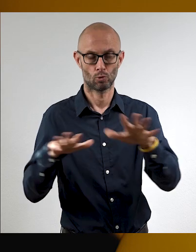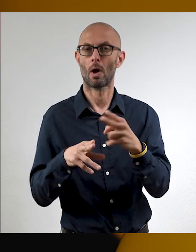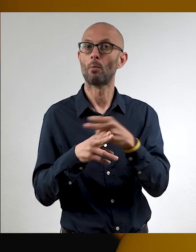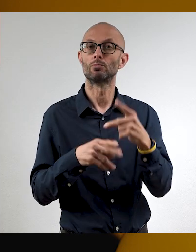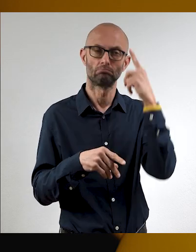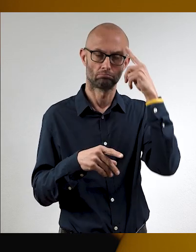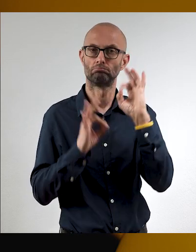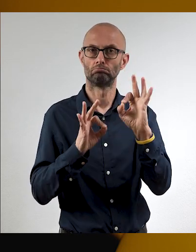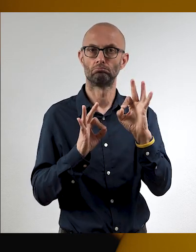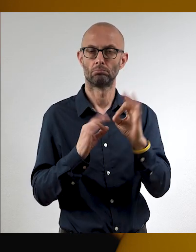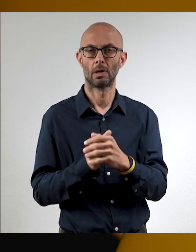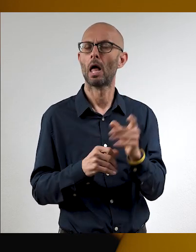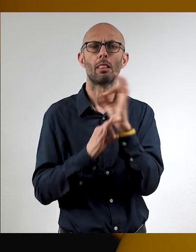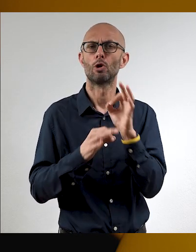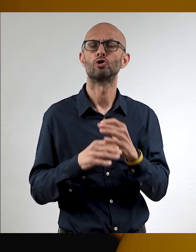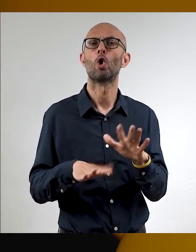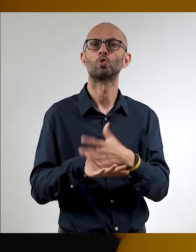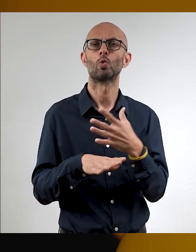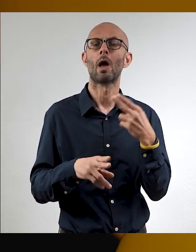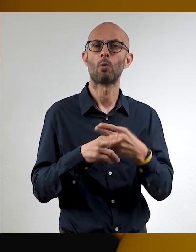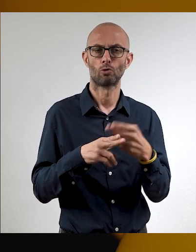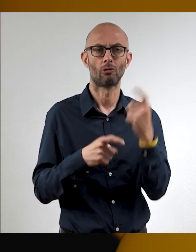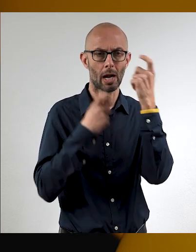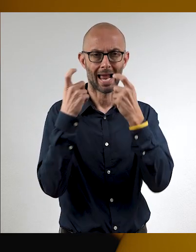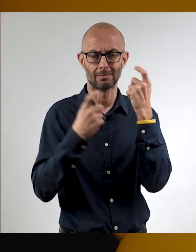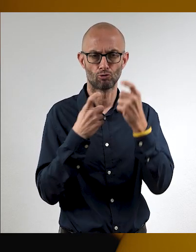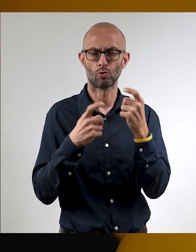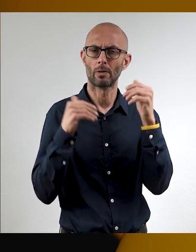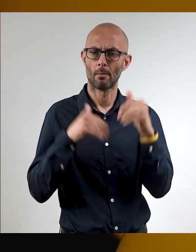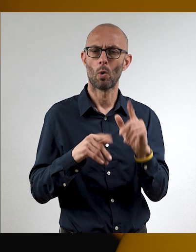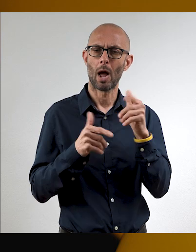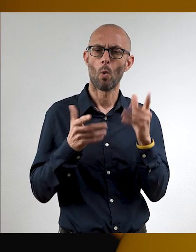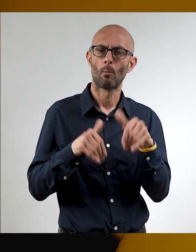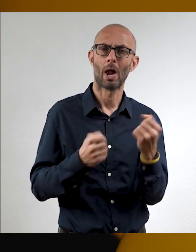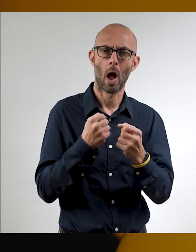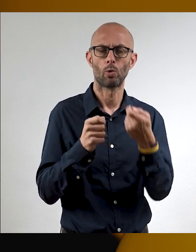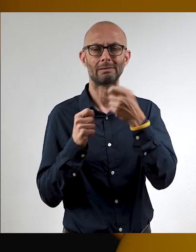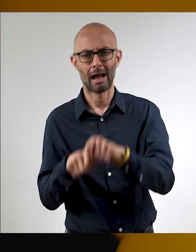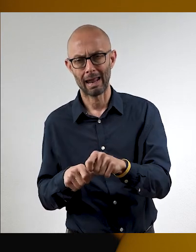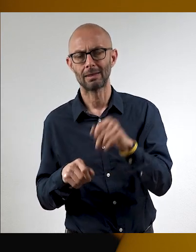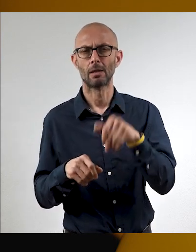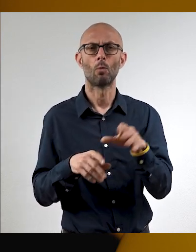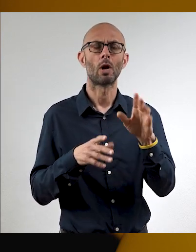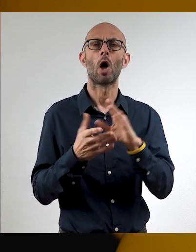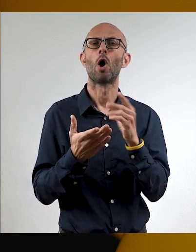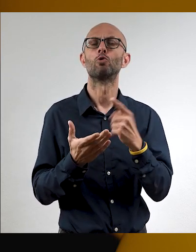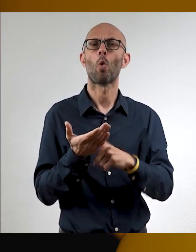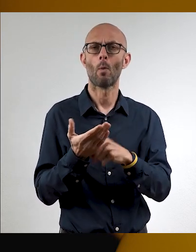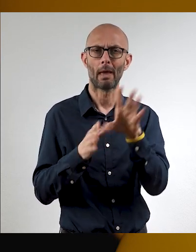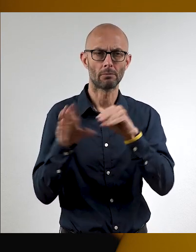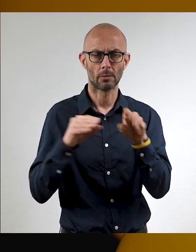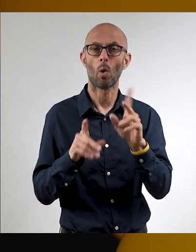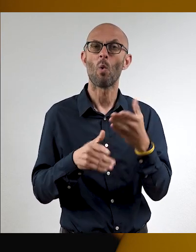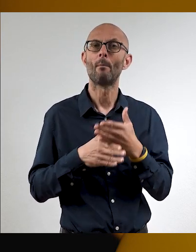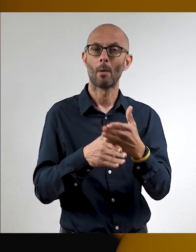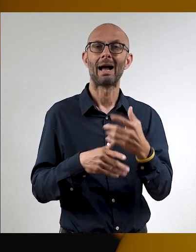povsem priseben. Ni čutil bolečine. Razmišljajo o tem, da more, kako more avto zaklen, da mora zbrati dokumente, da kako pomaga